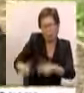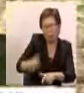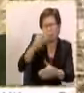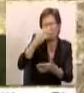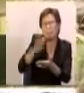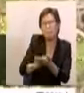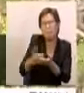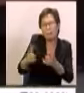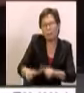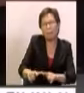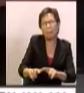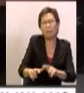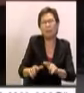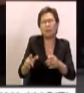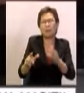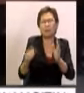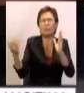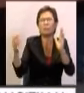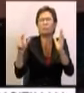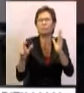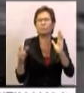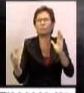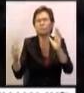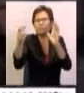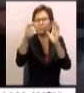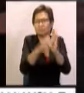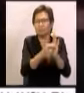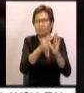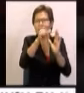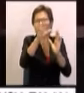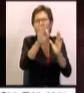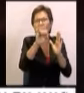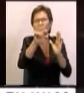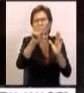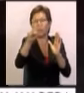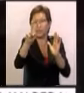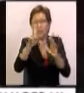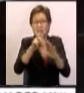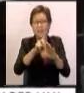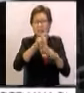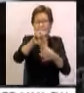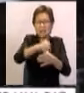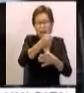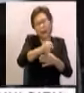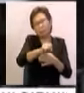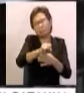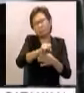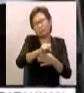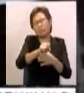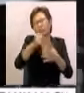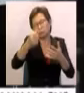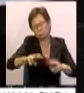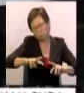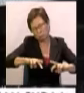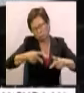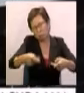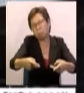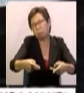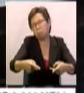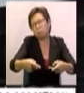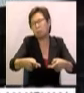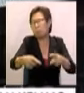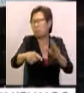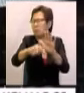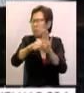daripada penyenaraian FGB di Bursa Malaysia telah memberikan kesan yang